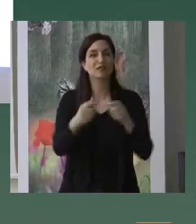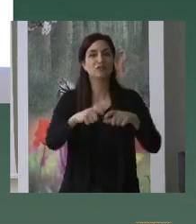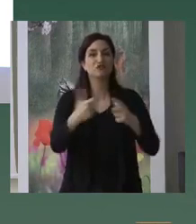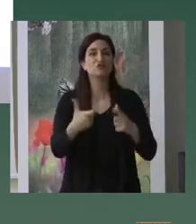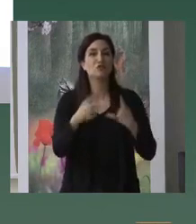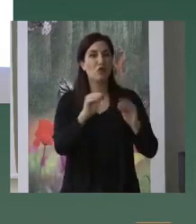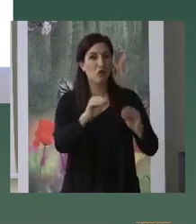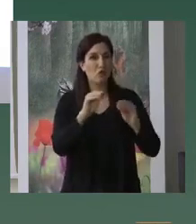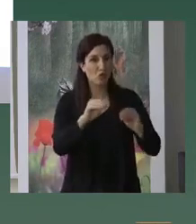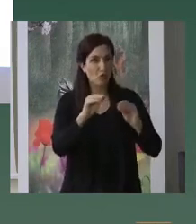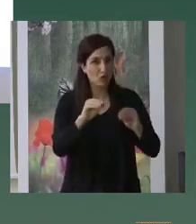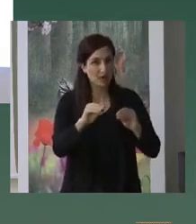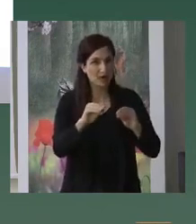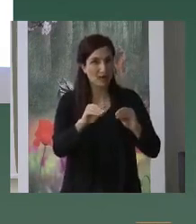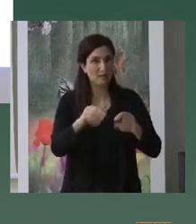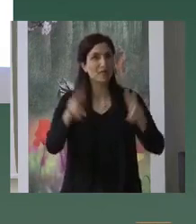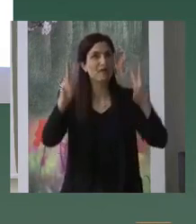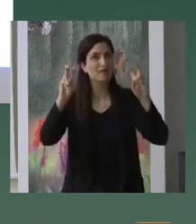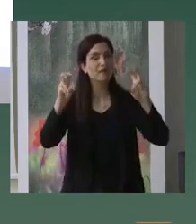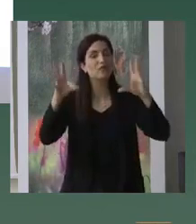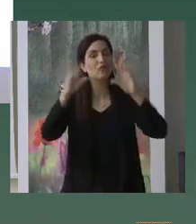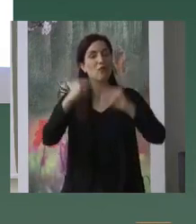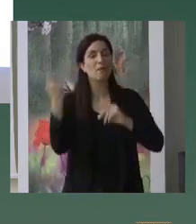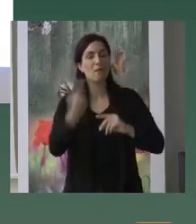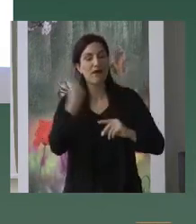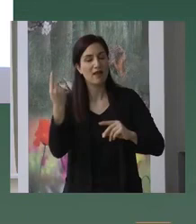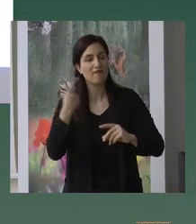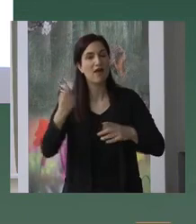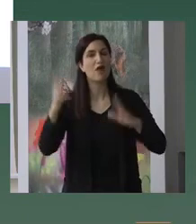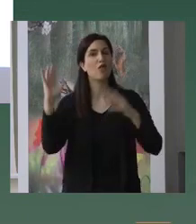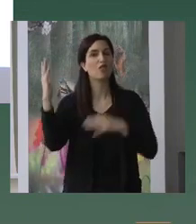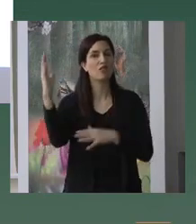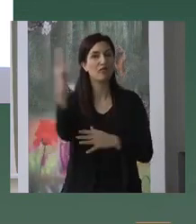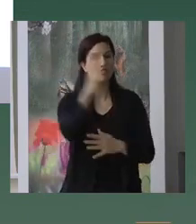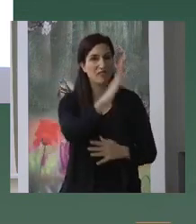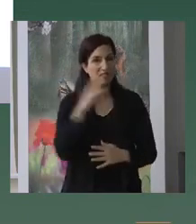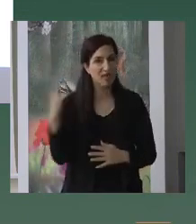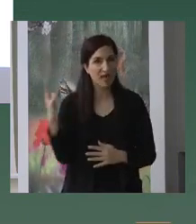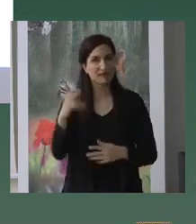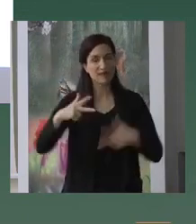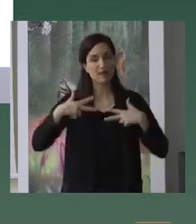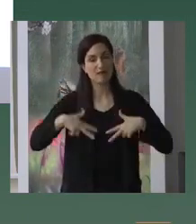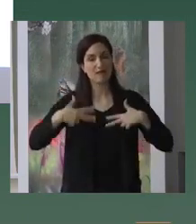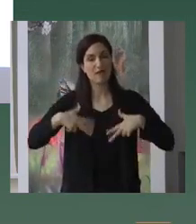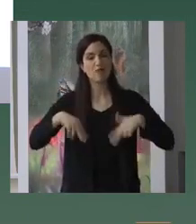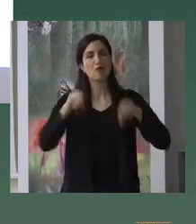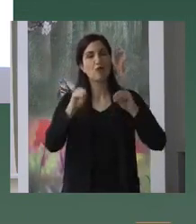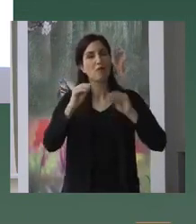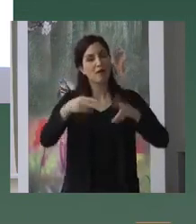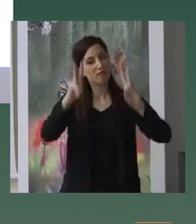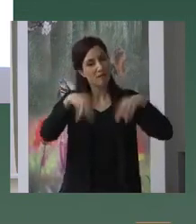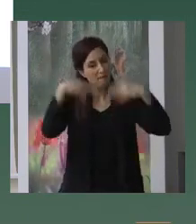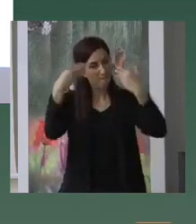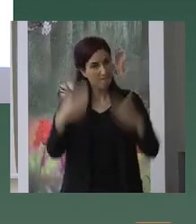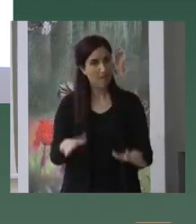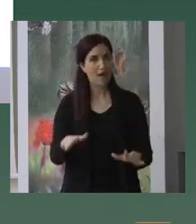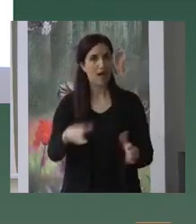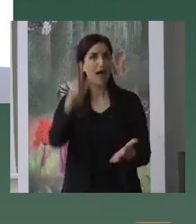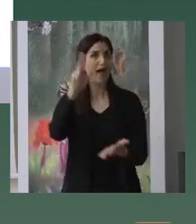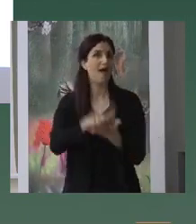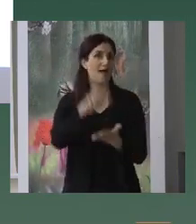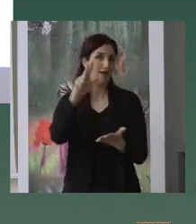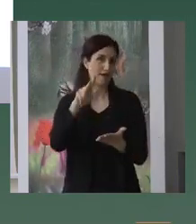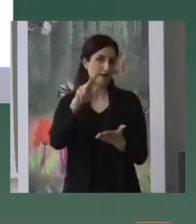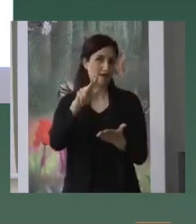για τα δάση, εγκεκριμένα από το Υπουργείο Παιδείας, που τα υλοποιούμε εδώ και δεκαετίες στη χώρα. Και τα 2 άλλα είναι τα προγράμματα